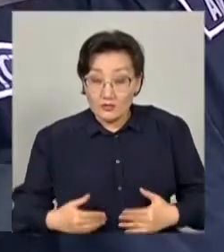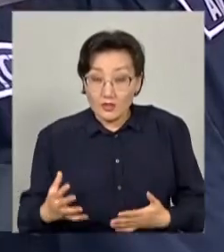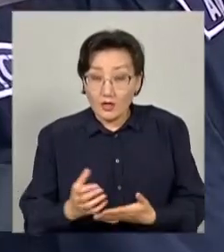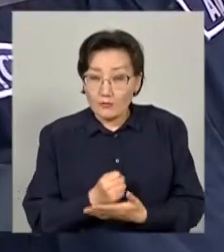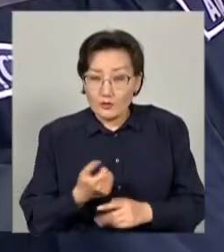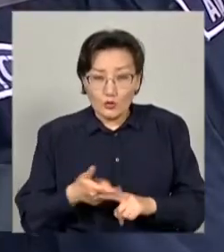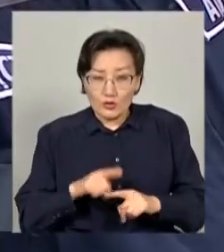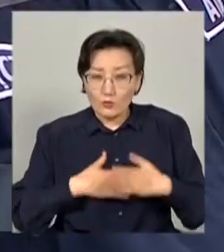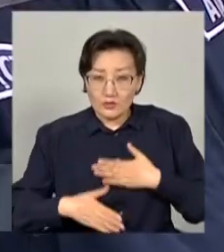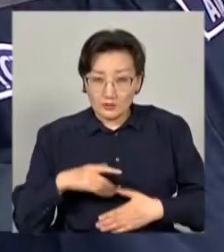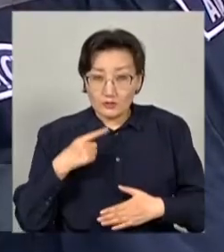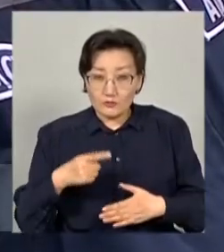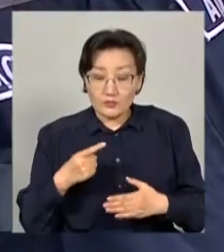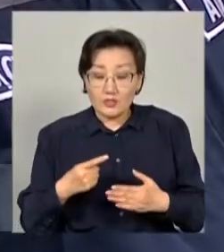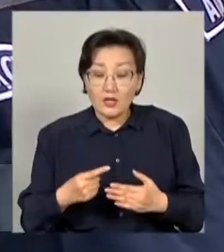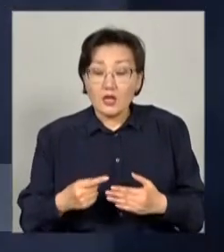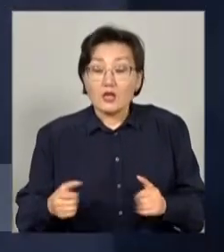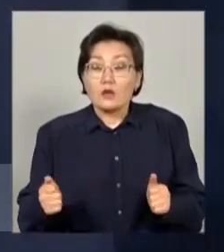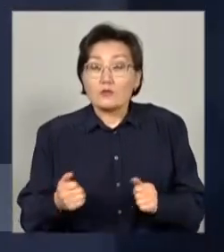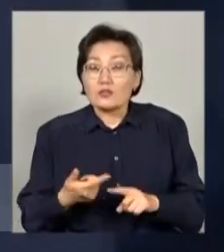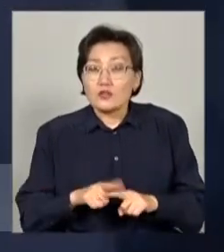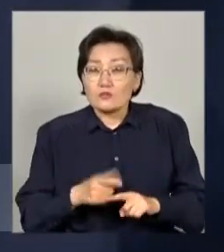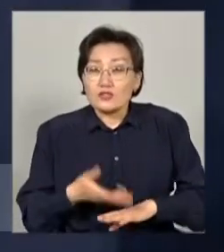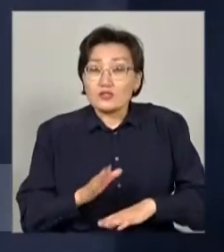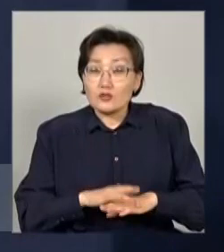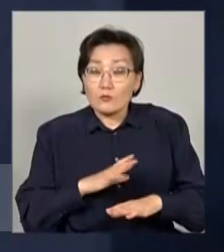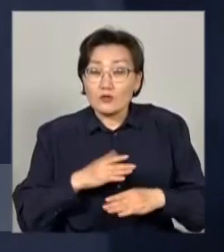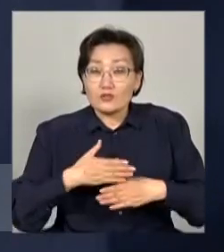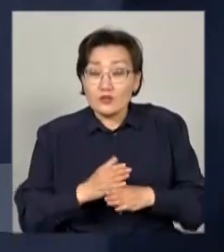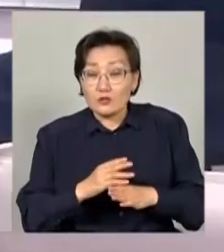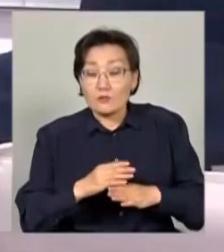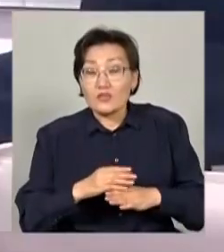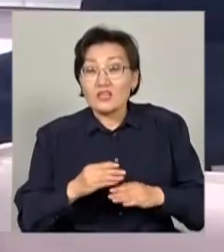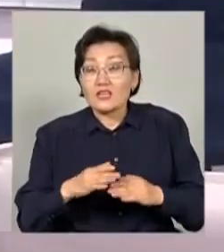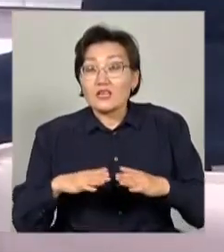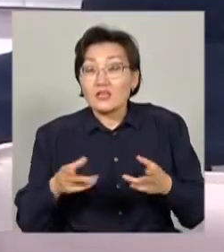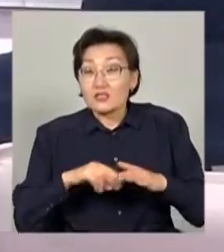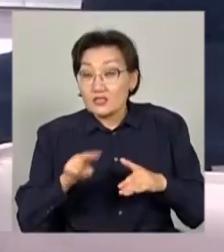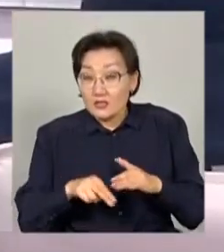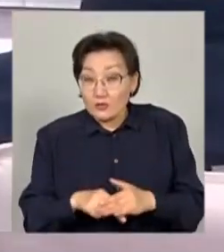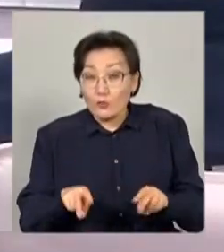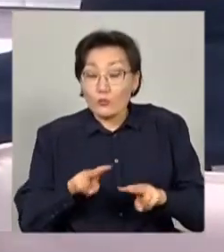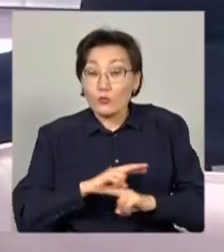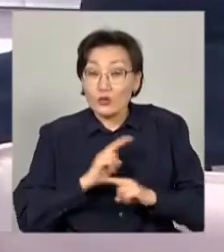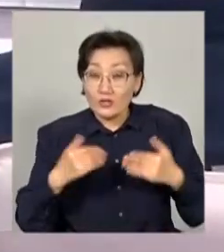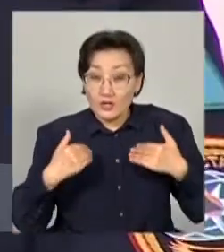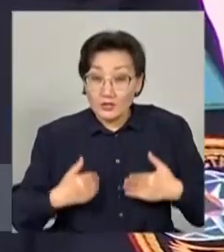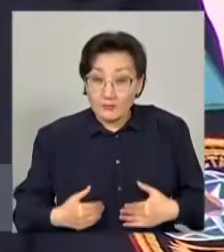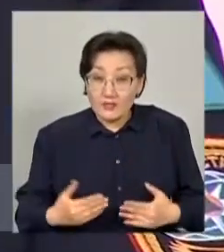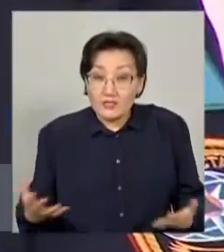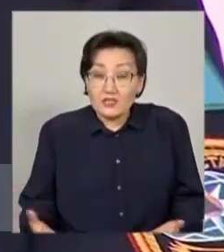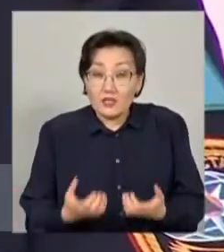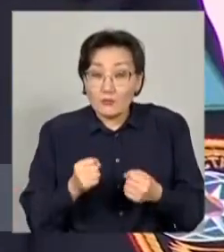қуанышымызда шек болмады дейді. Ал жанымызға қатты батқаны үйіндіден марқұмдардың денесін алып шыққан сәт деп еске алады